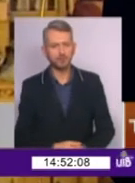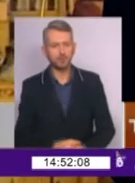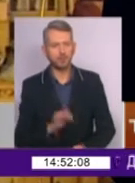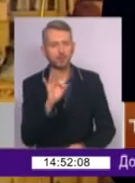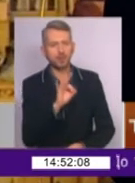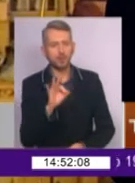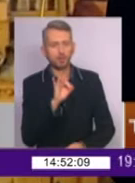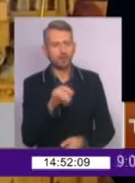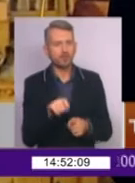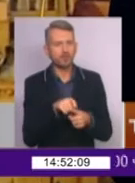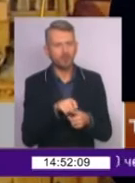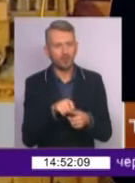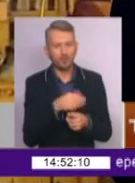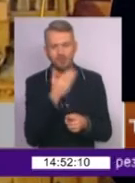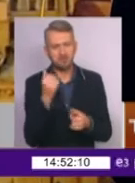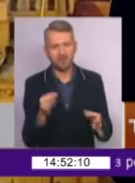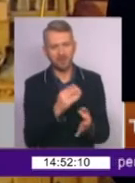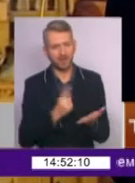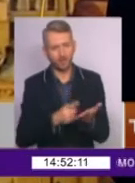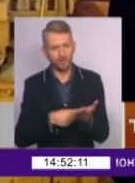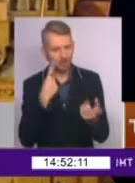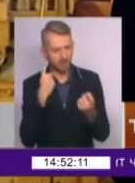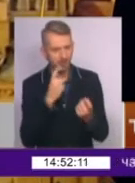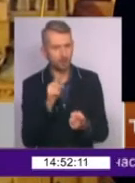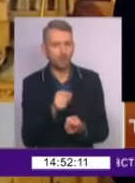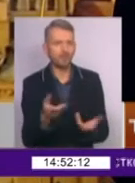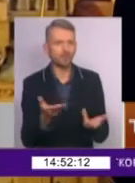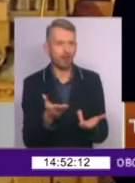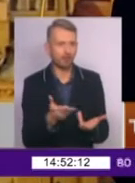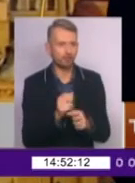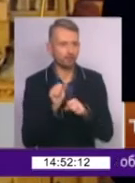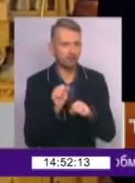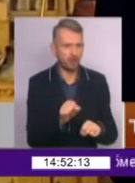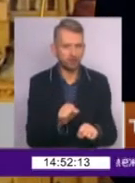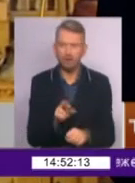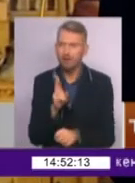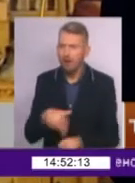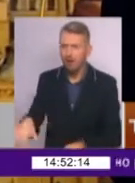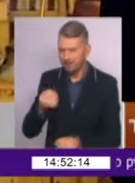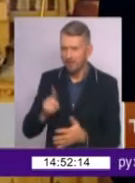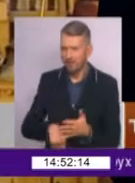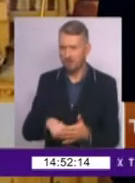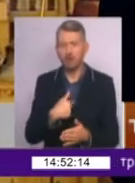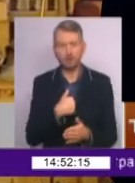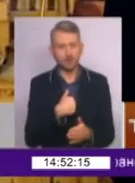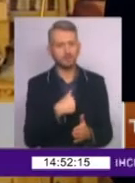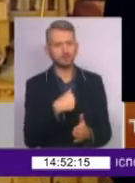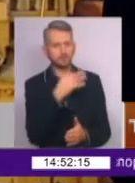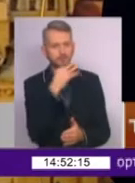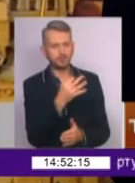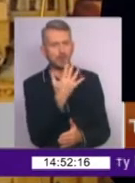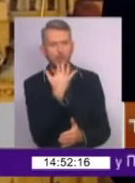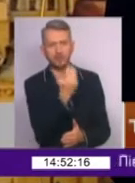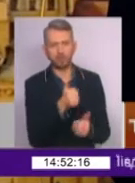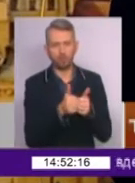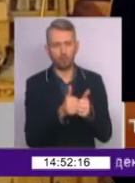Стосовно часнику, немає ніяких доведених даних про те, що він якось обезпечує. Як так? Всі ж їдять. Я процитую такого іноземного колегу